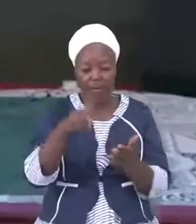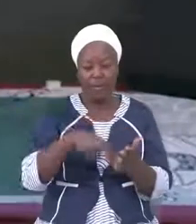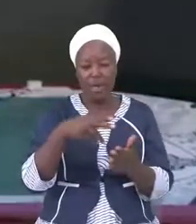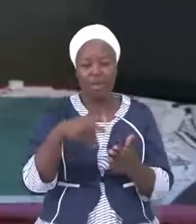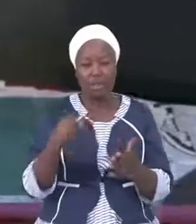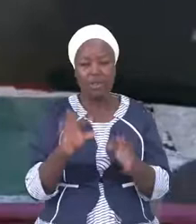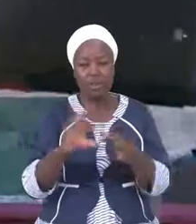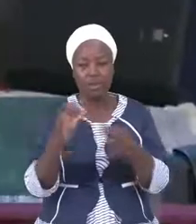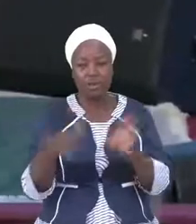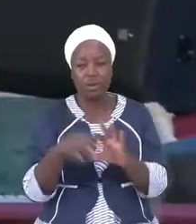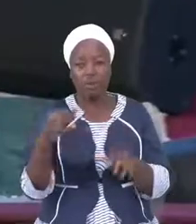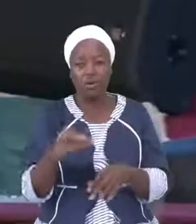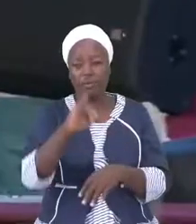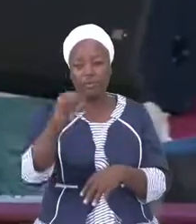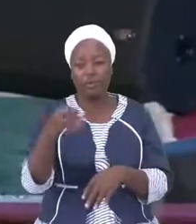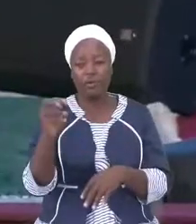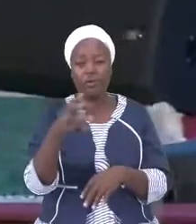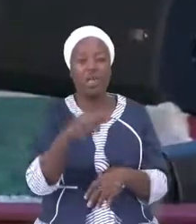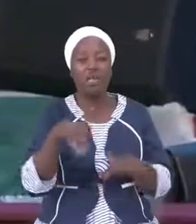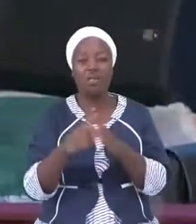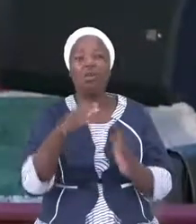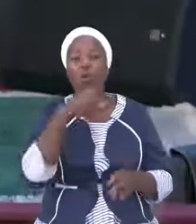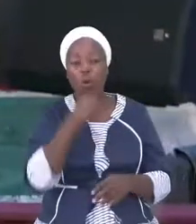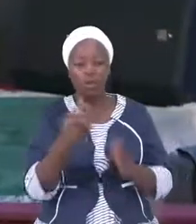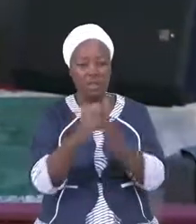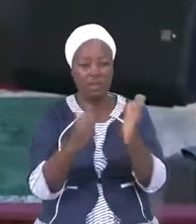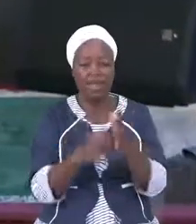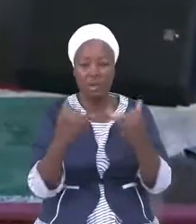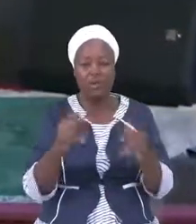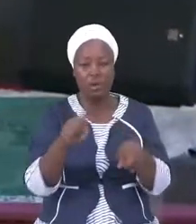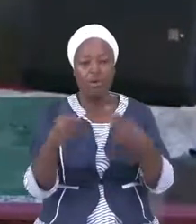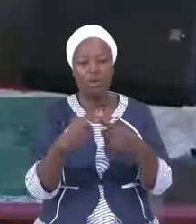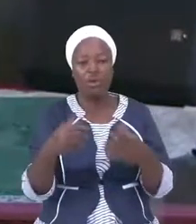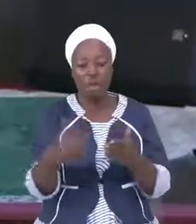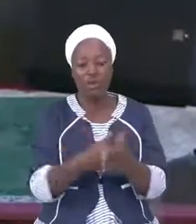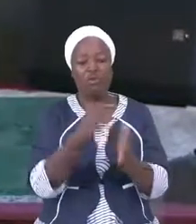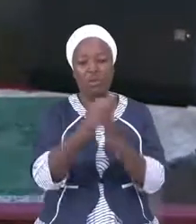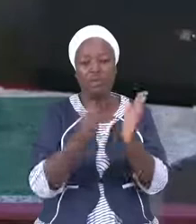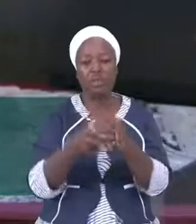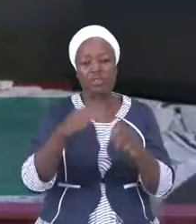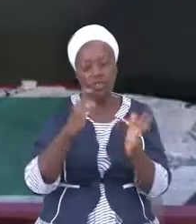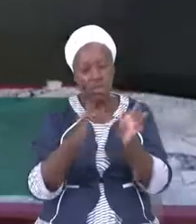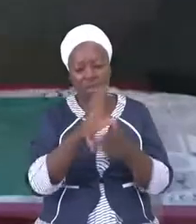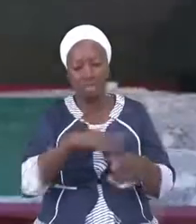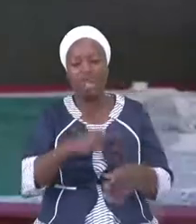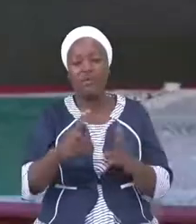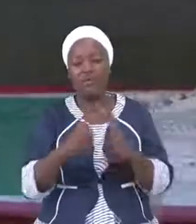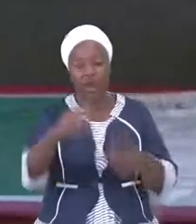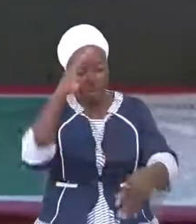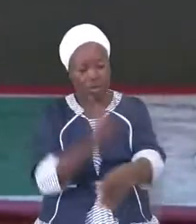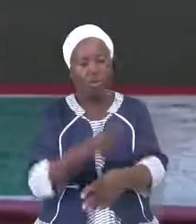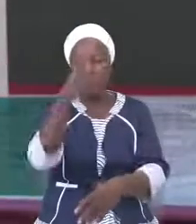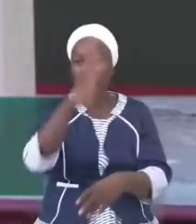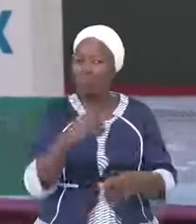lu l'histoire de Jonas dans l'Ancien Testament, allons maintenant au Nouveau Testament. Jésus, le Fils de